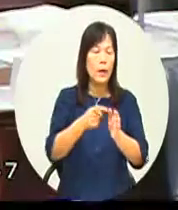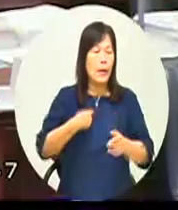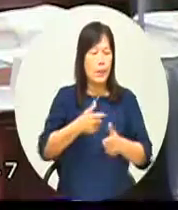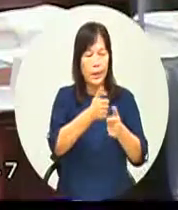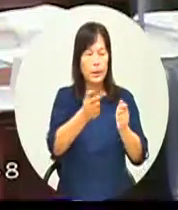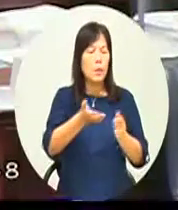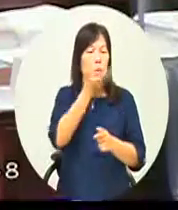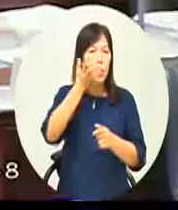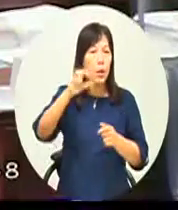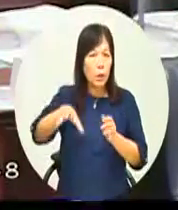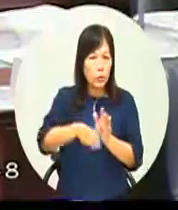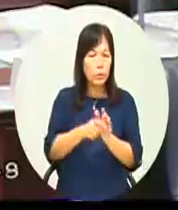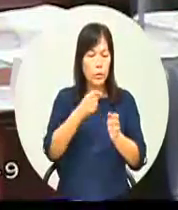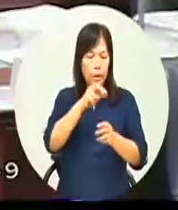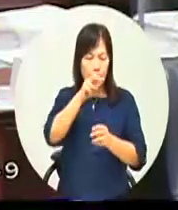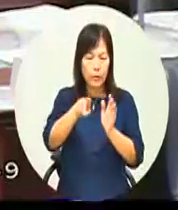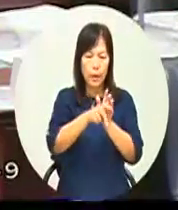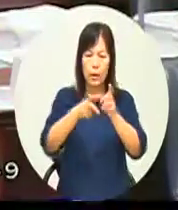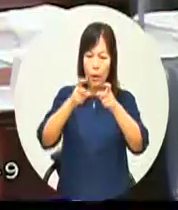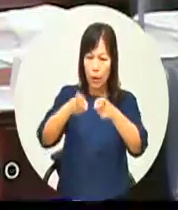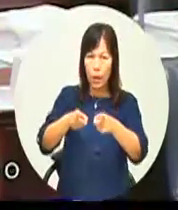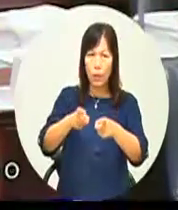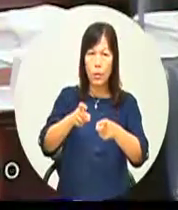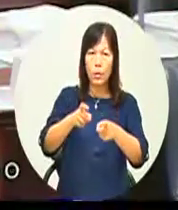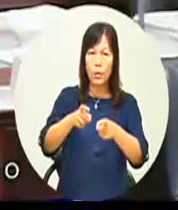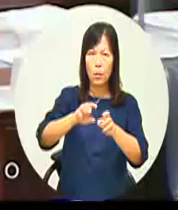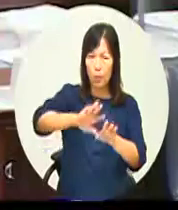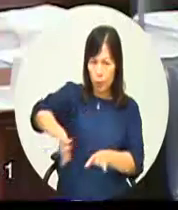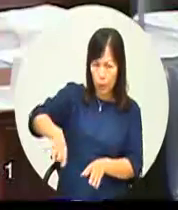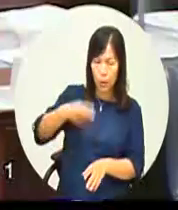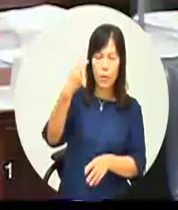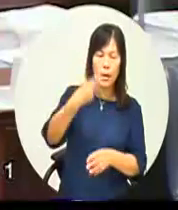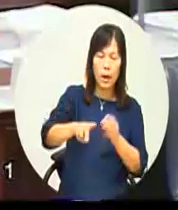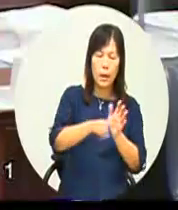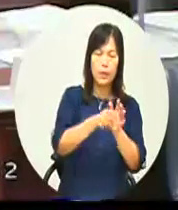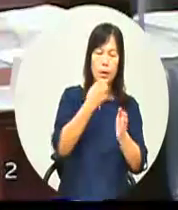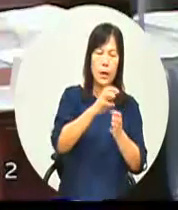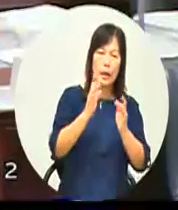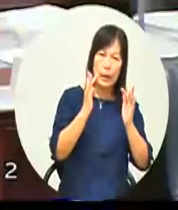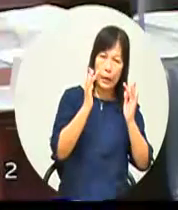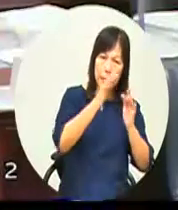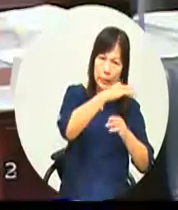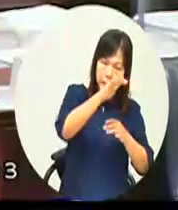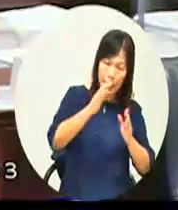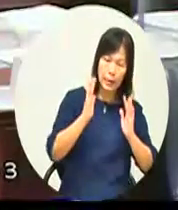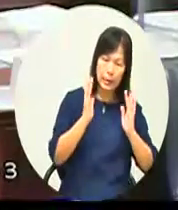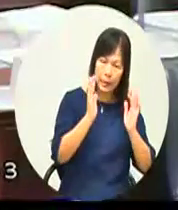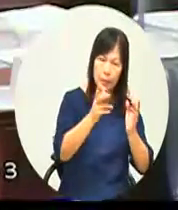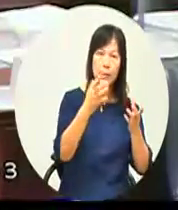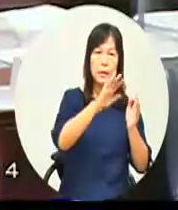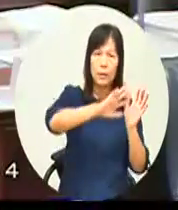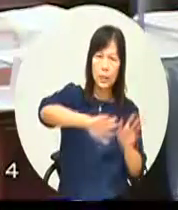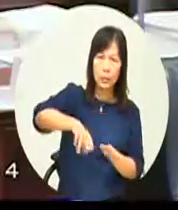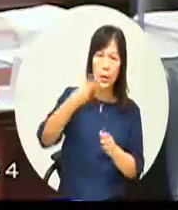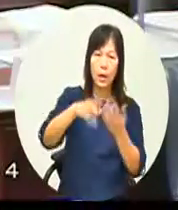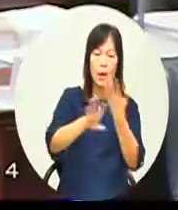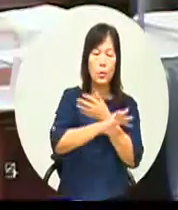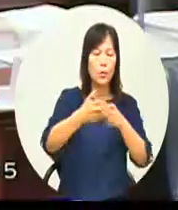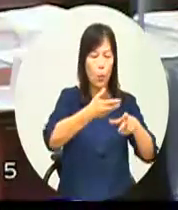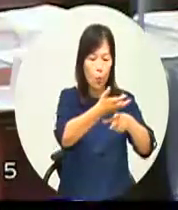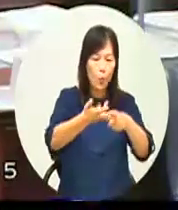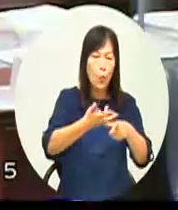雄市除了港湾以外，除了我们的山林以外，其实我们有一些非常好的湖泊，